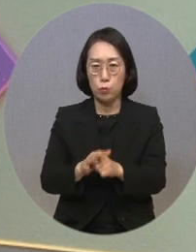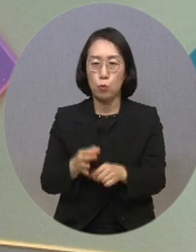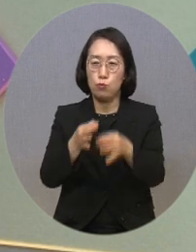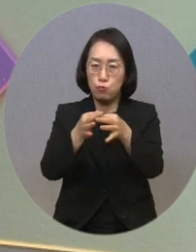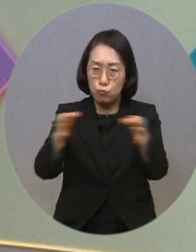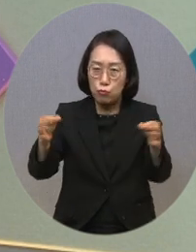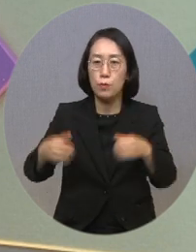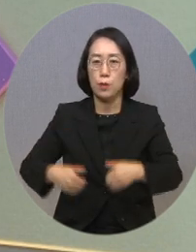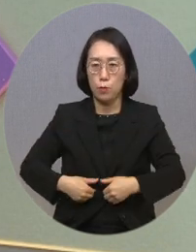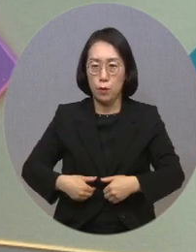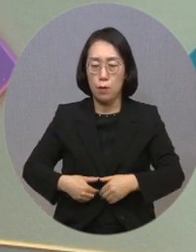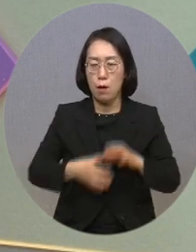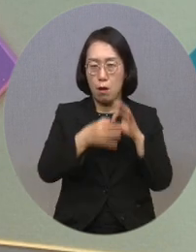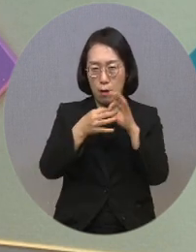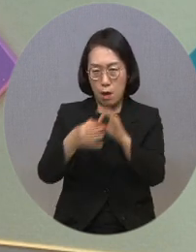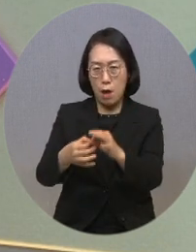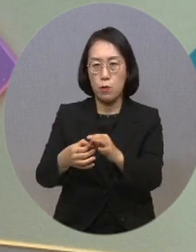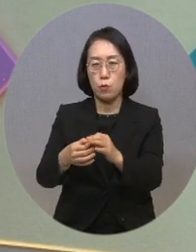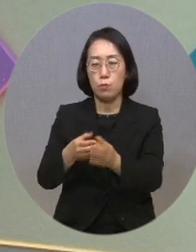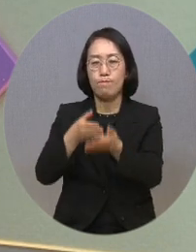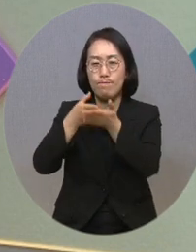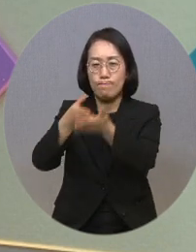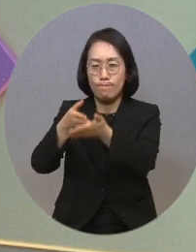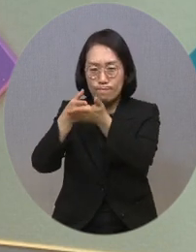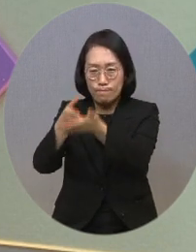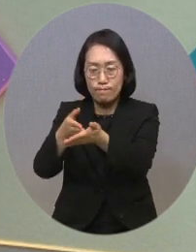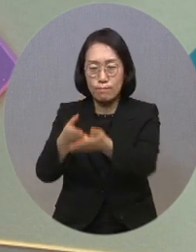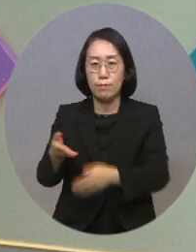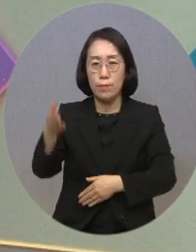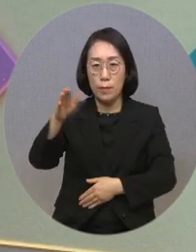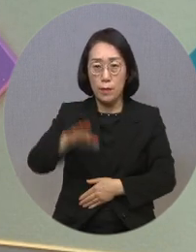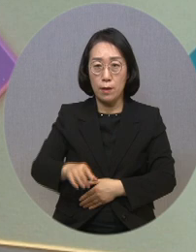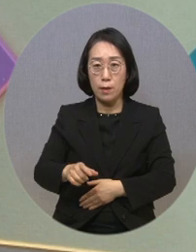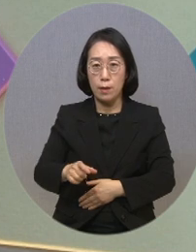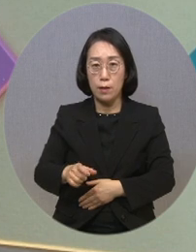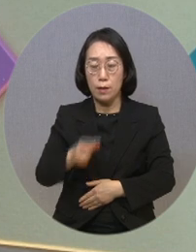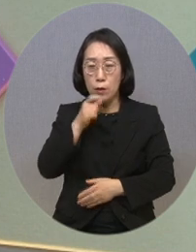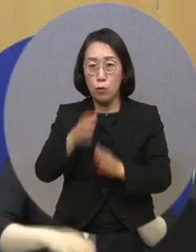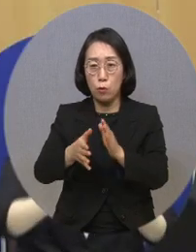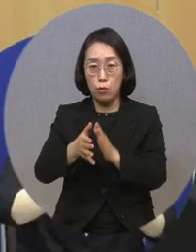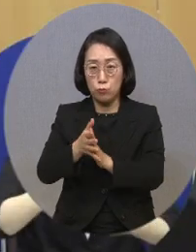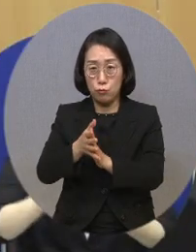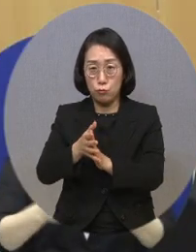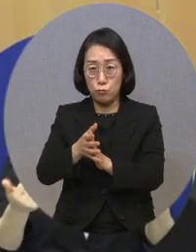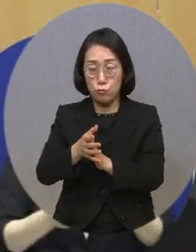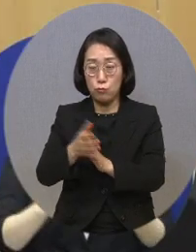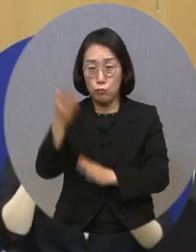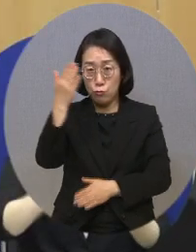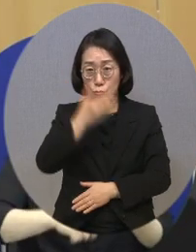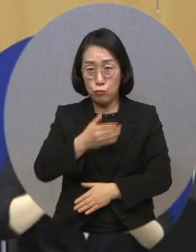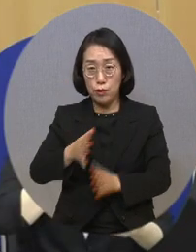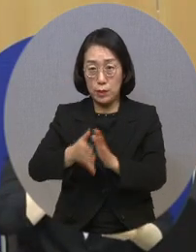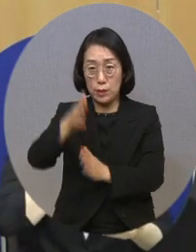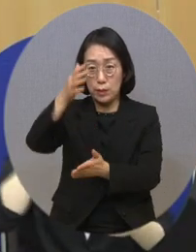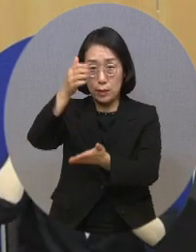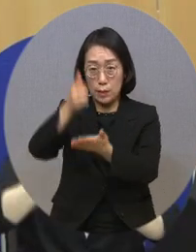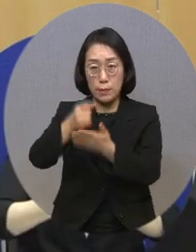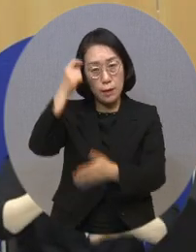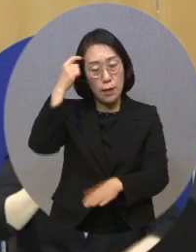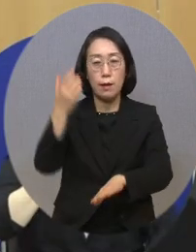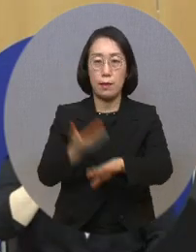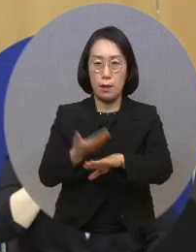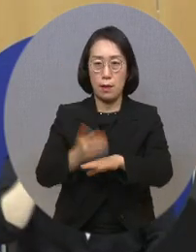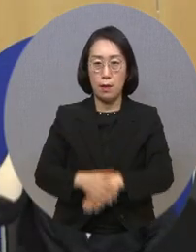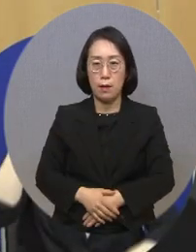시장님께 지속적으로 건의를 했었습니다만 네. 시장님의 생각은 좀 다르시더라고요. 시장님께서는